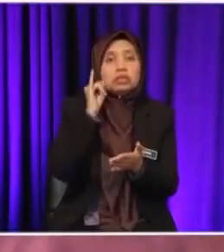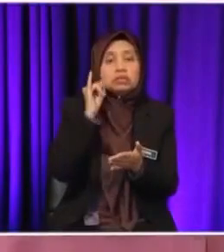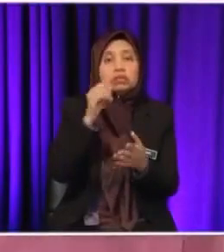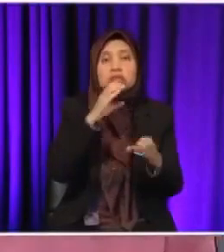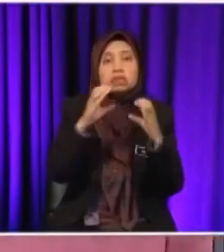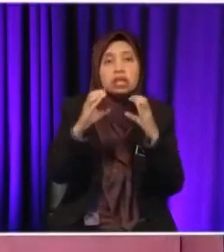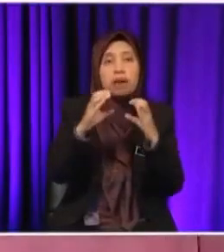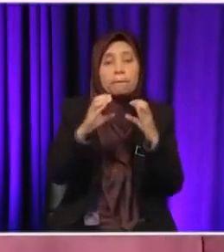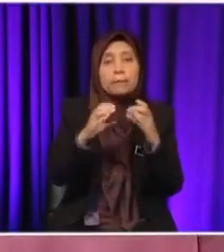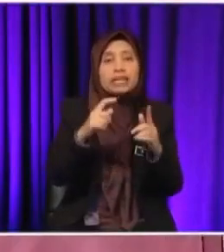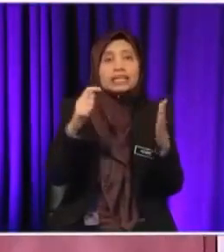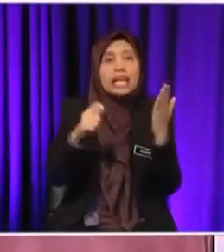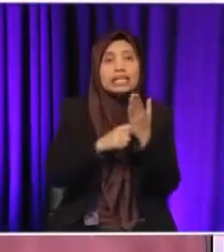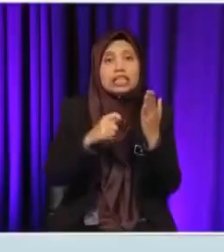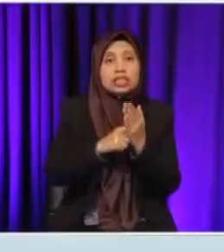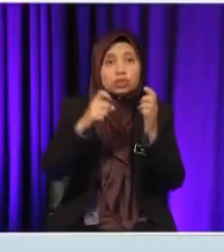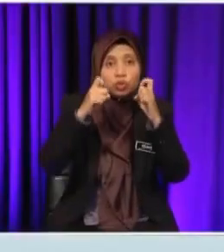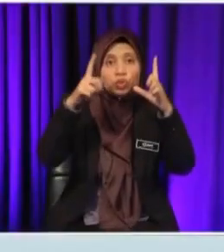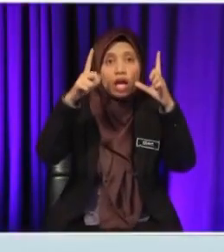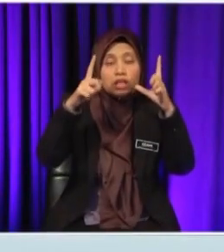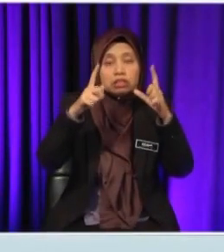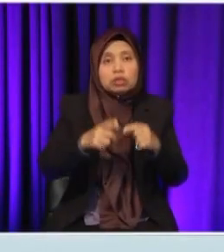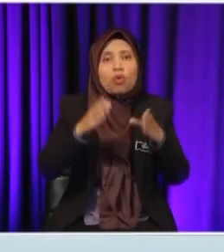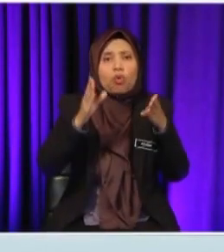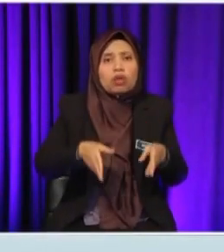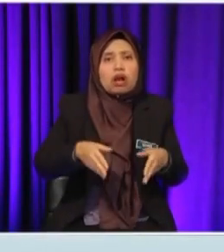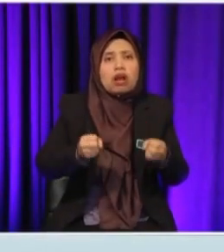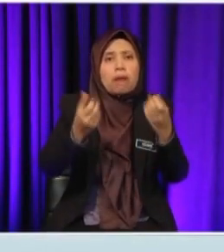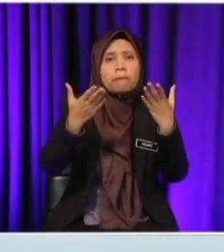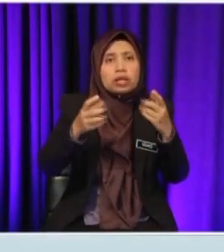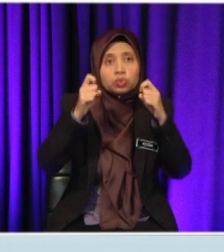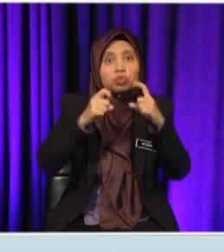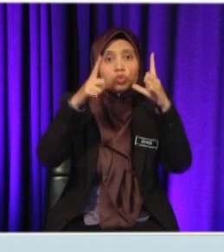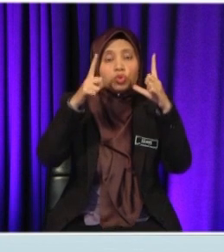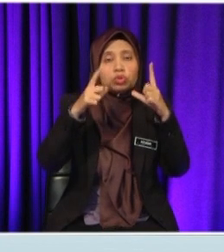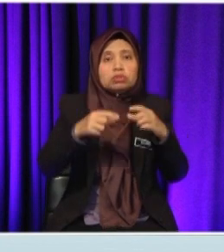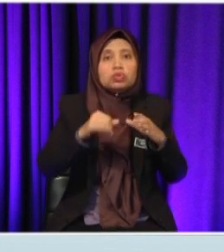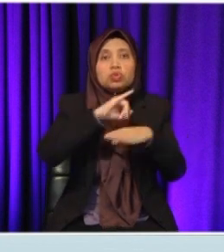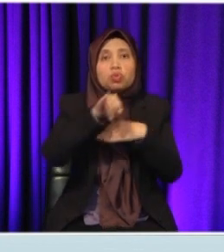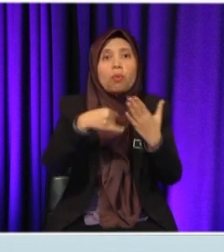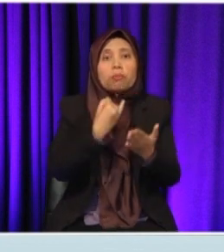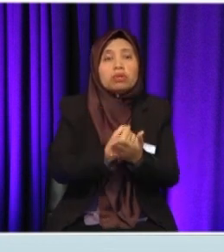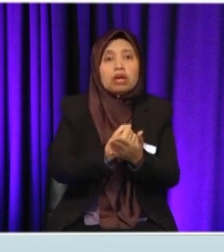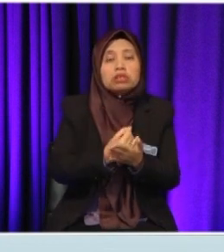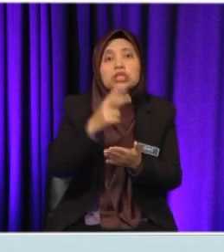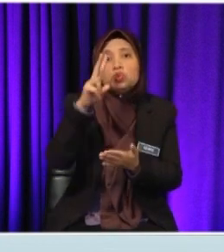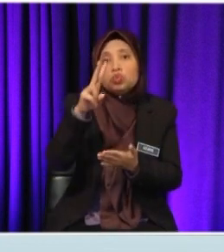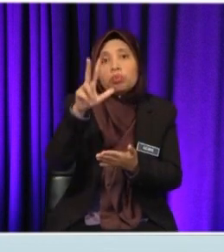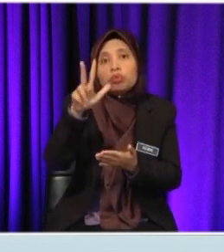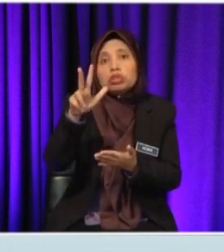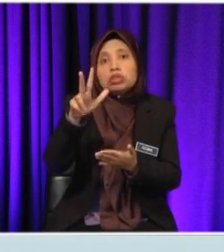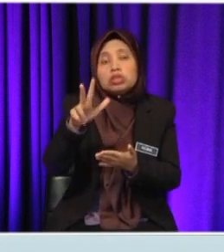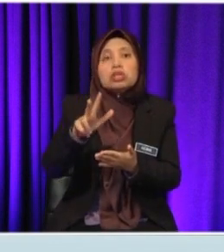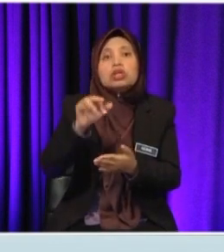teknik kejutan, betul. Contoh, orang ramai terkejut apabila mengetahui jumlah tuntutan itu 27 juta. Wah, pada